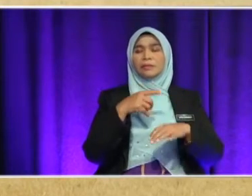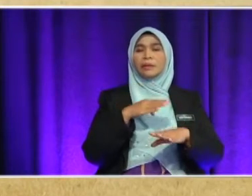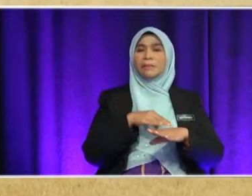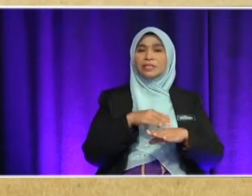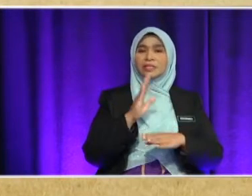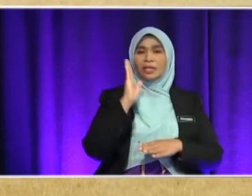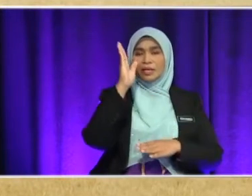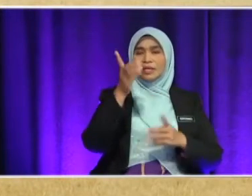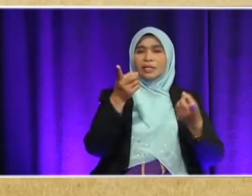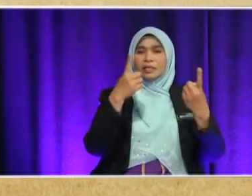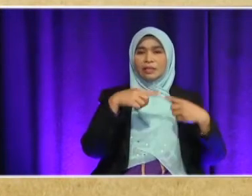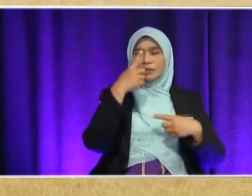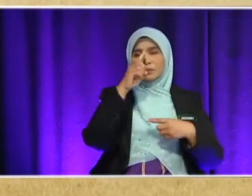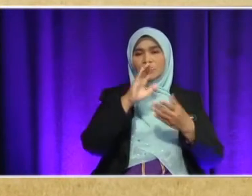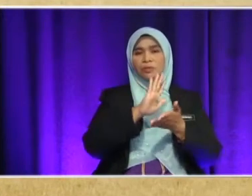Istiqomah